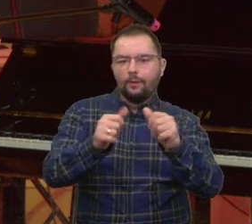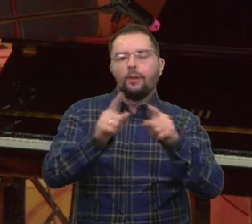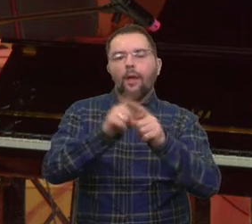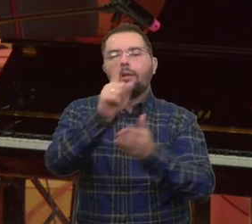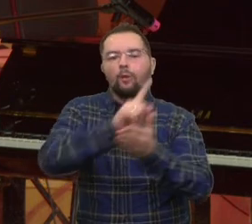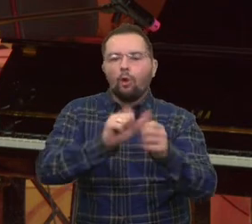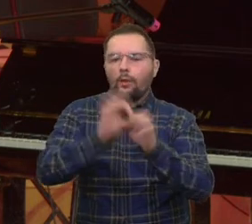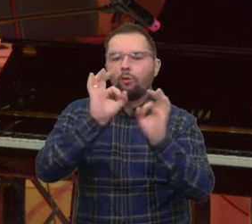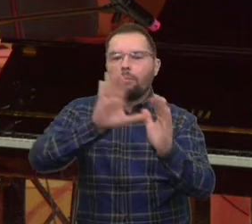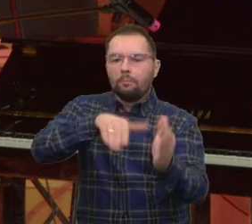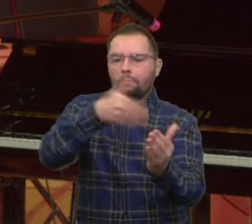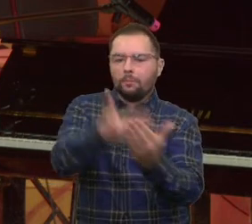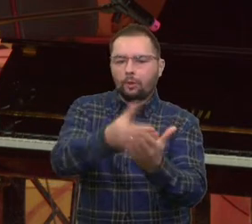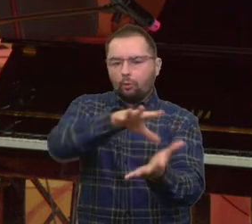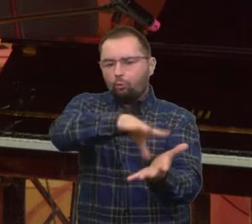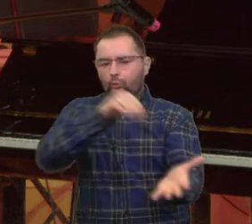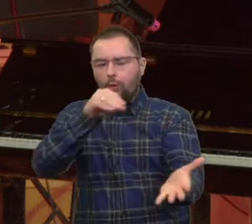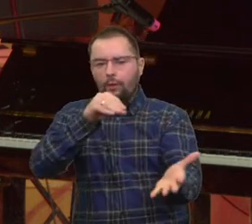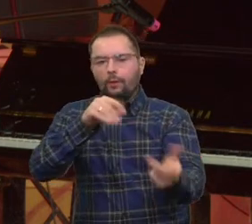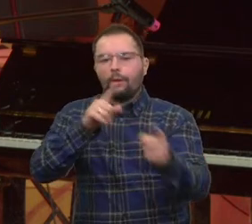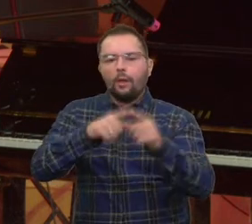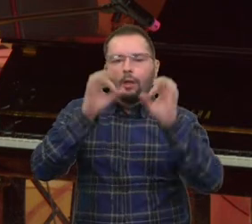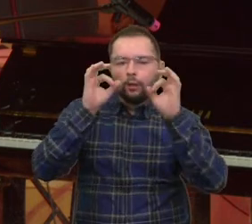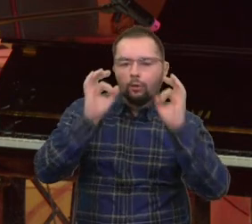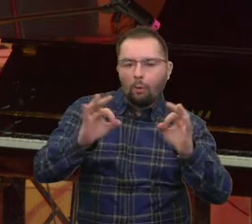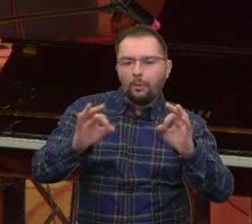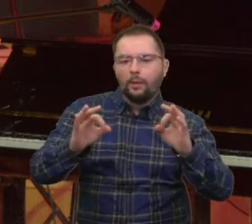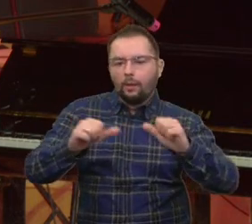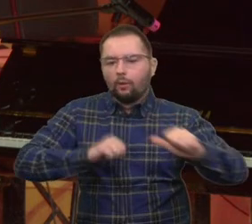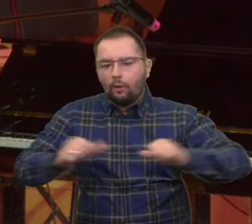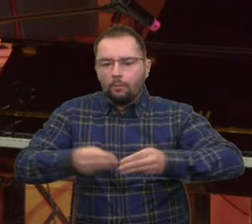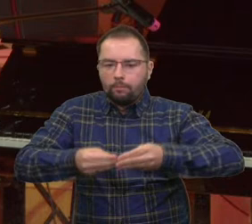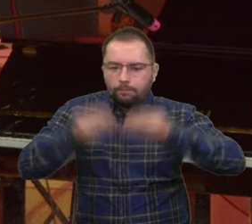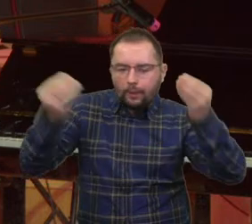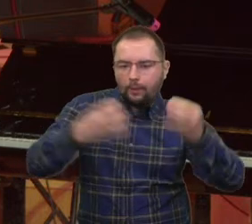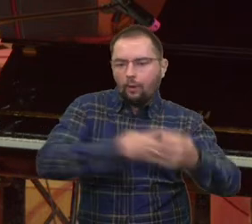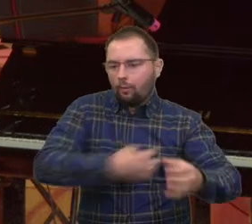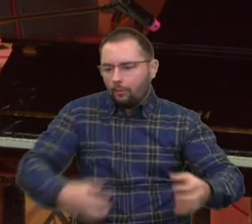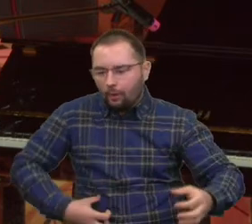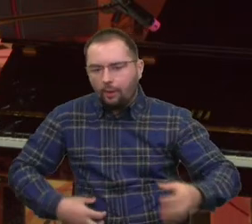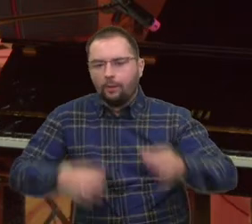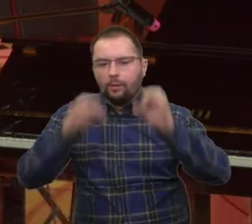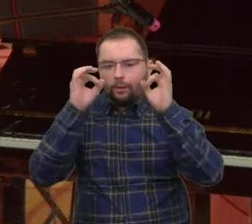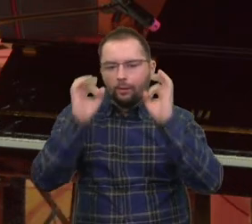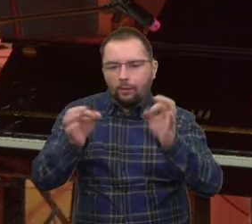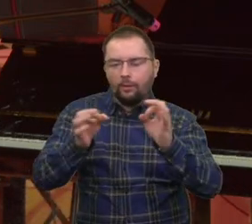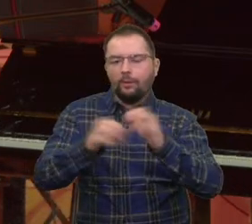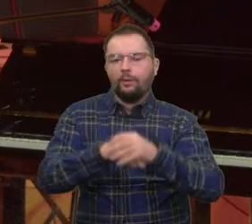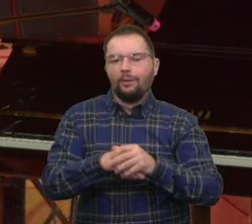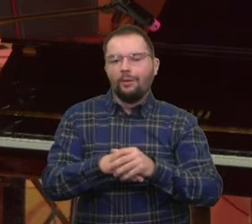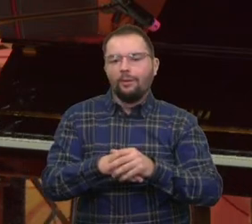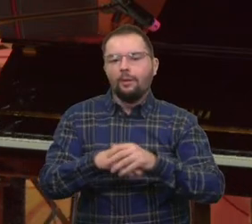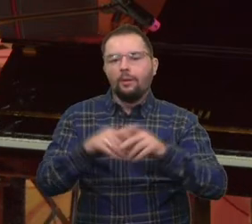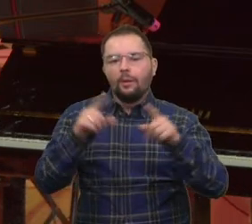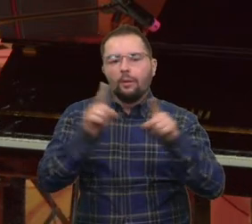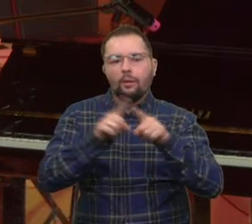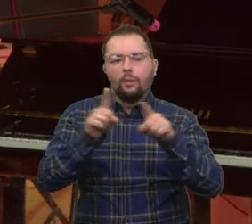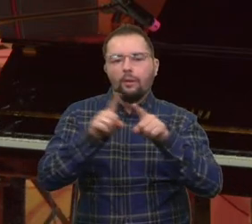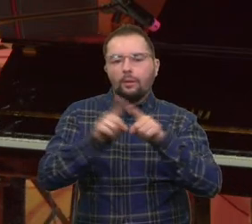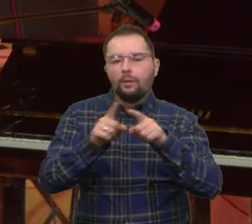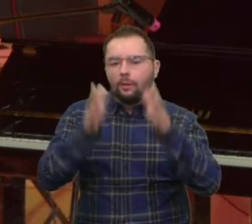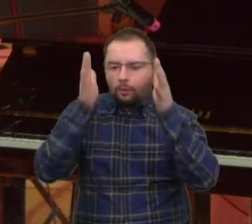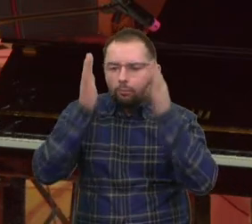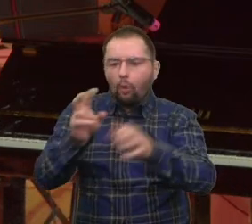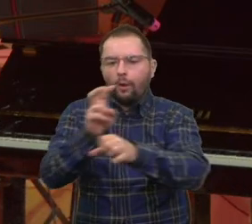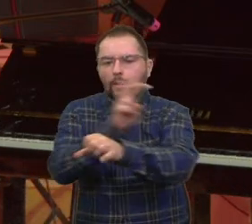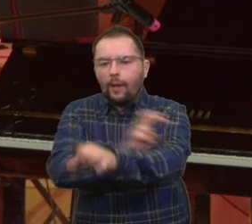dobrym przykładem takiego dobrego, mądrego, śląskiego rozwoju gospodarności, zaradności, takiego zwrócenia się ku nauce, ku